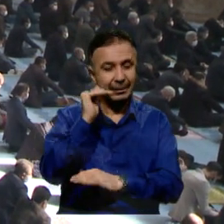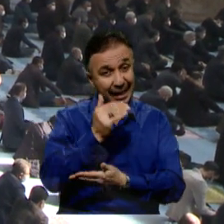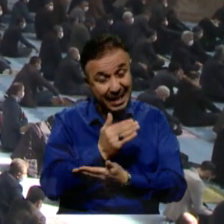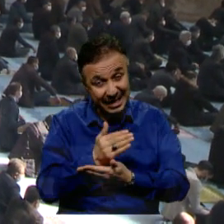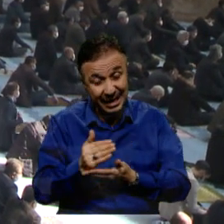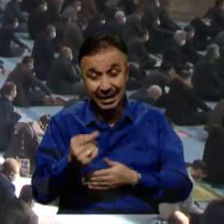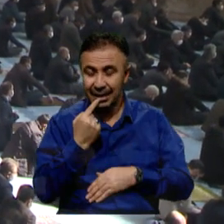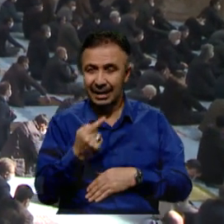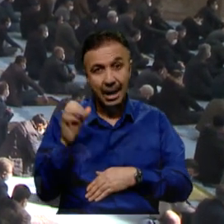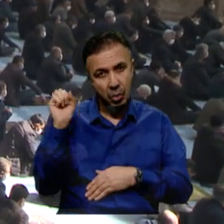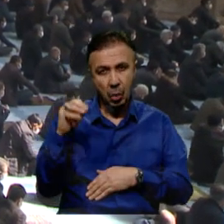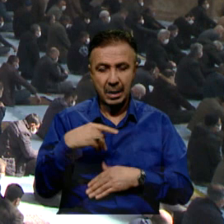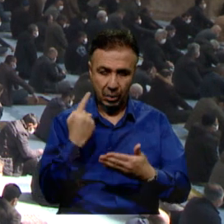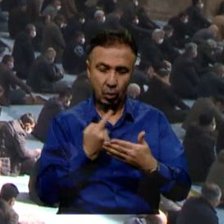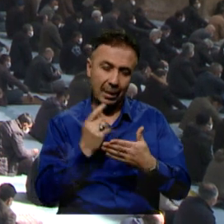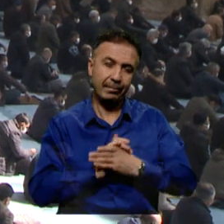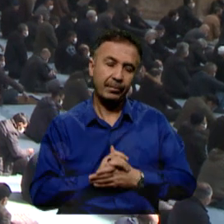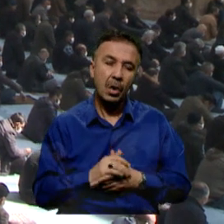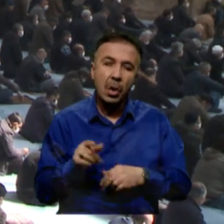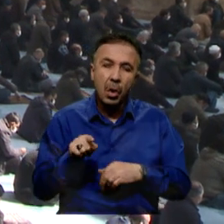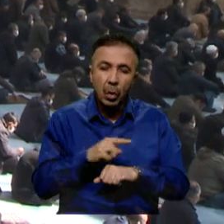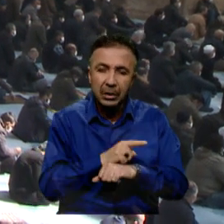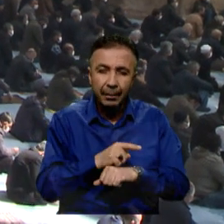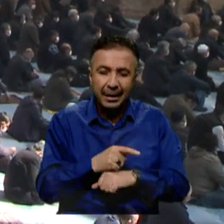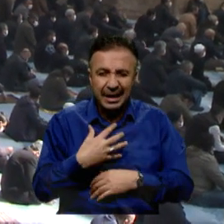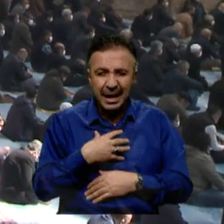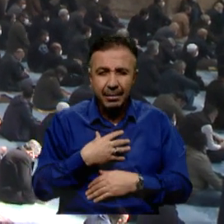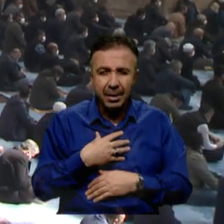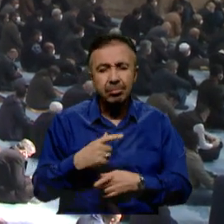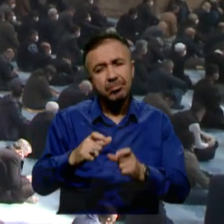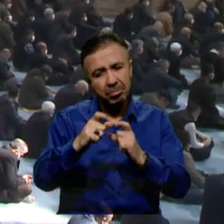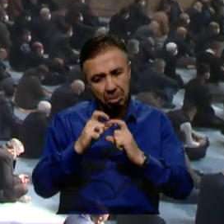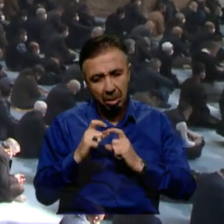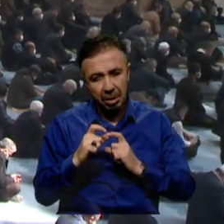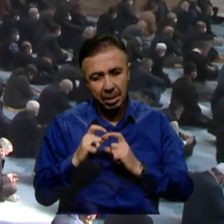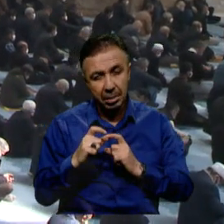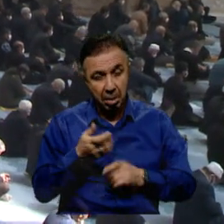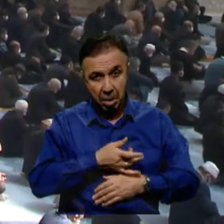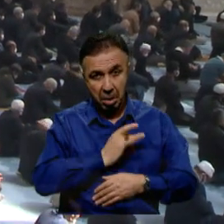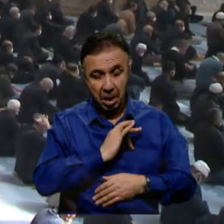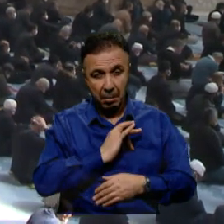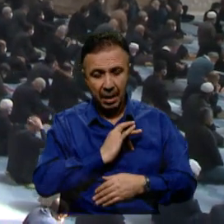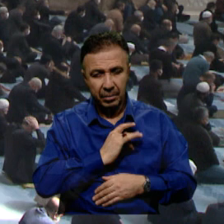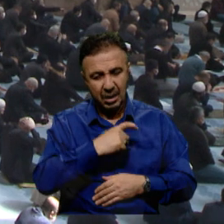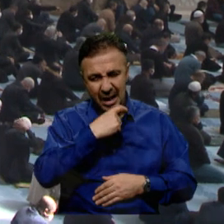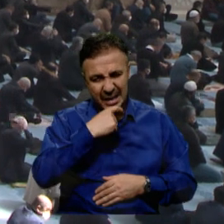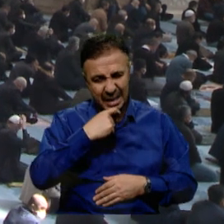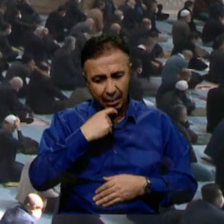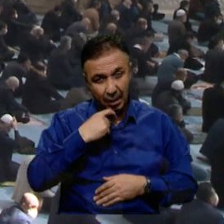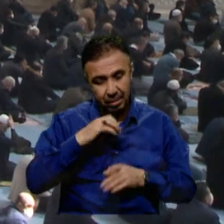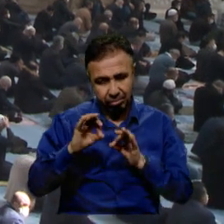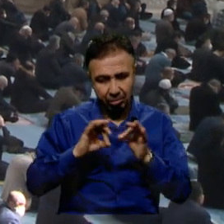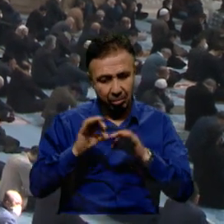mesajı. O zaman kendimizi sorgulayacağız. İmanımızı, samimiyeti test